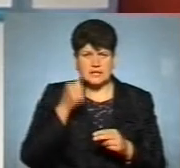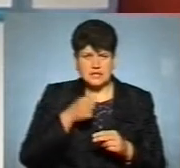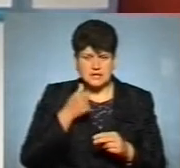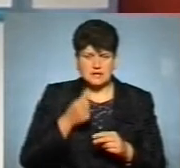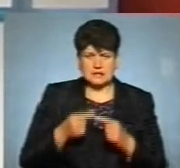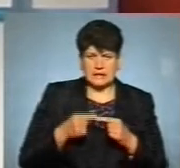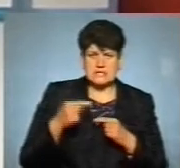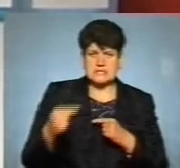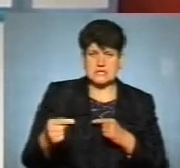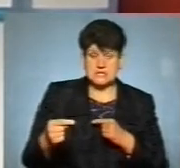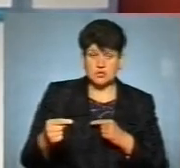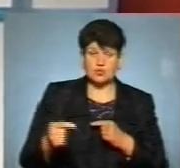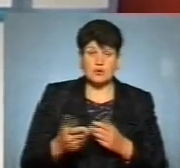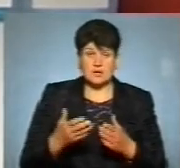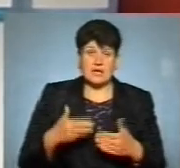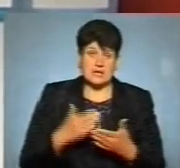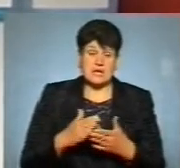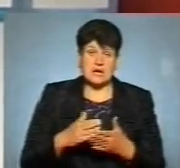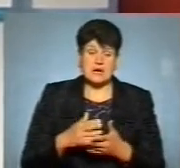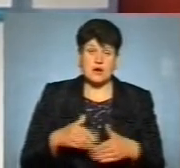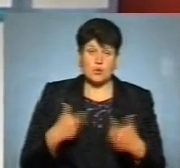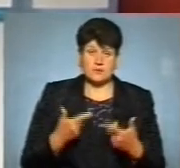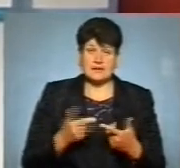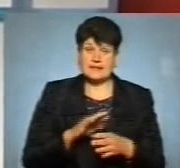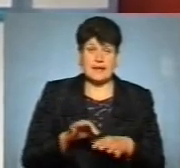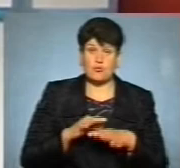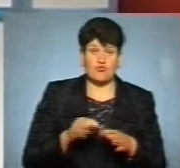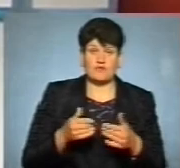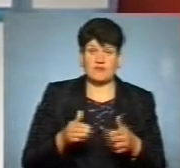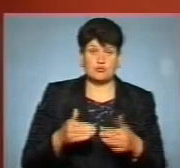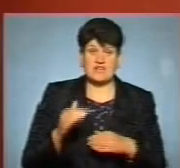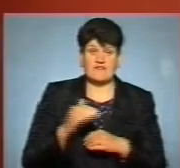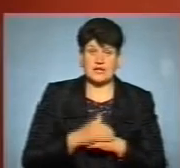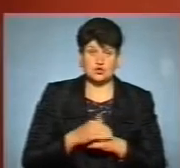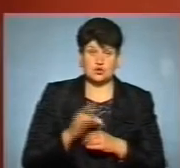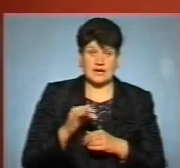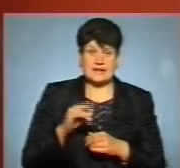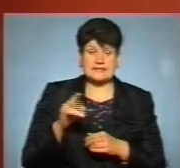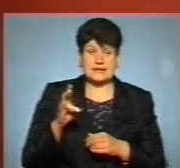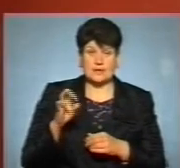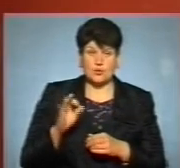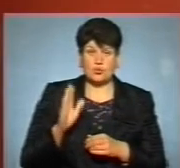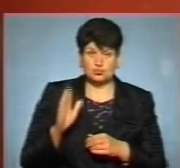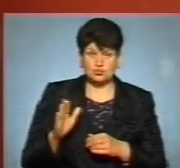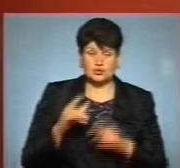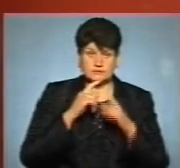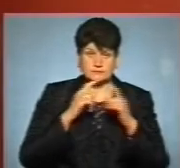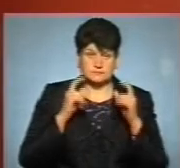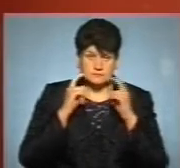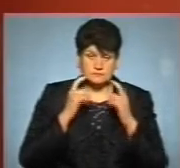закінчують дистанційно. Відповідно, є рекомендація не проводити випускні вечори, а ЗНО, ймовірно, відбудеться у масковому